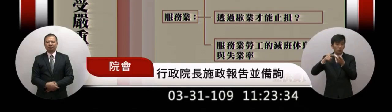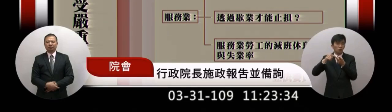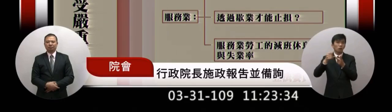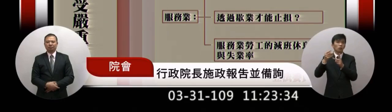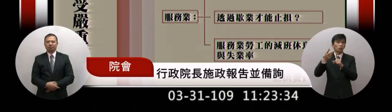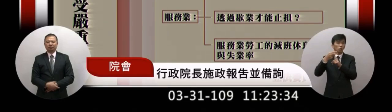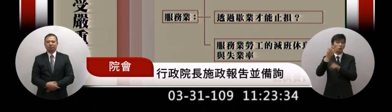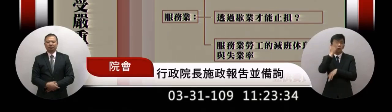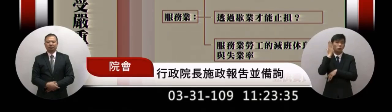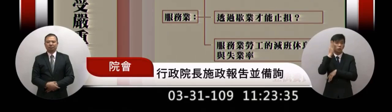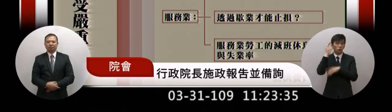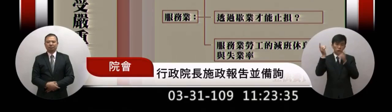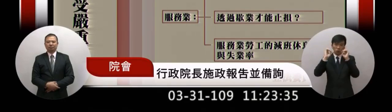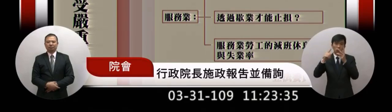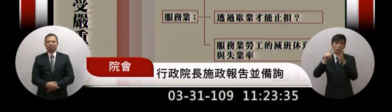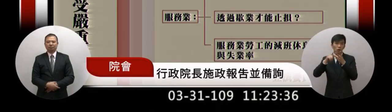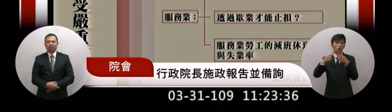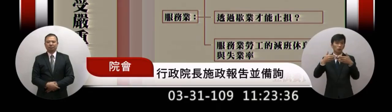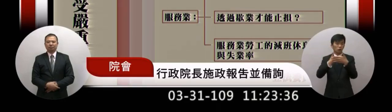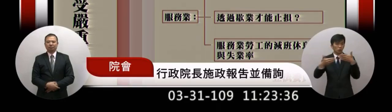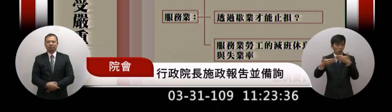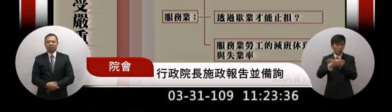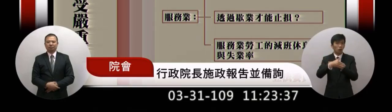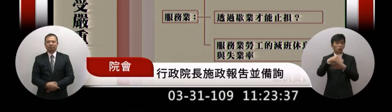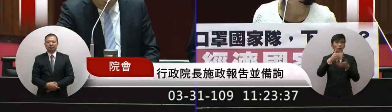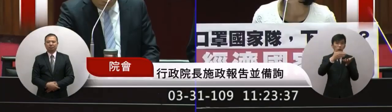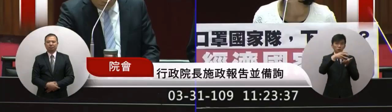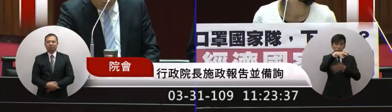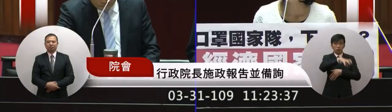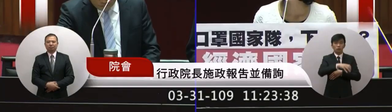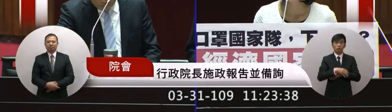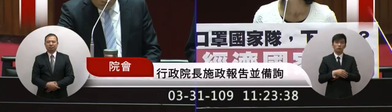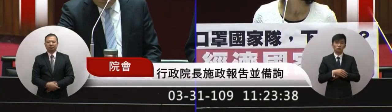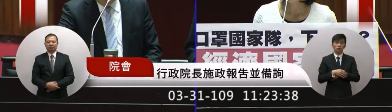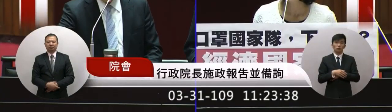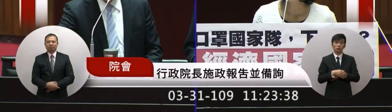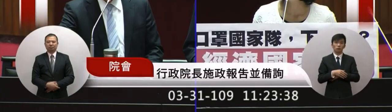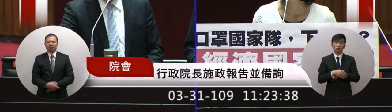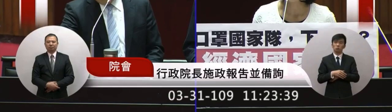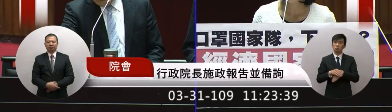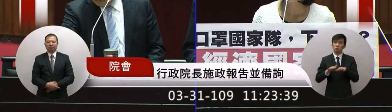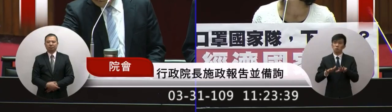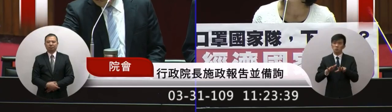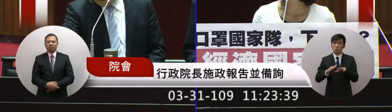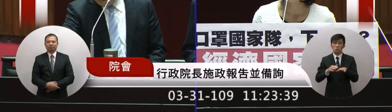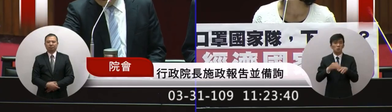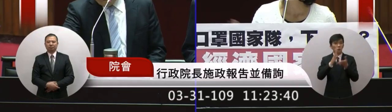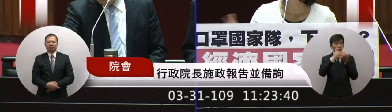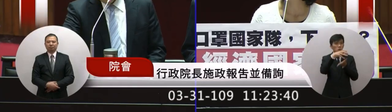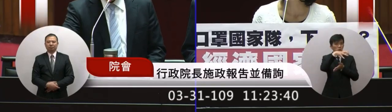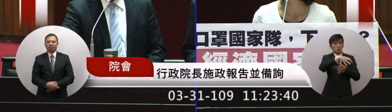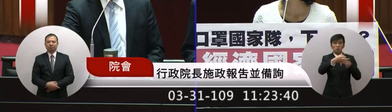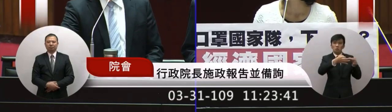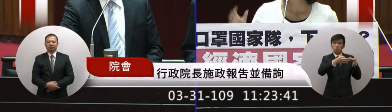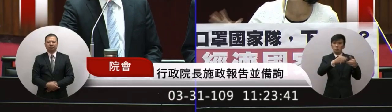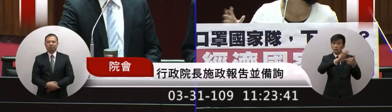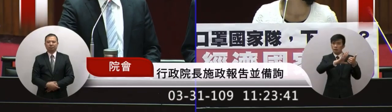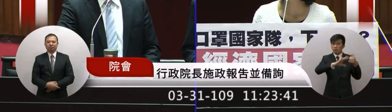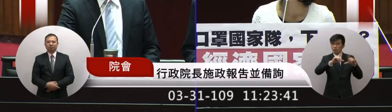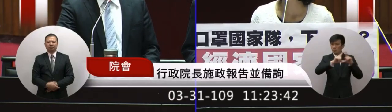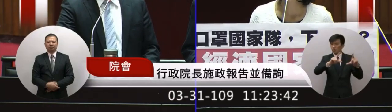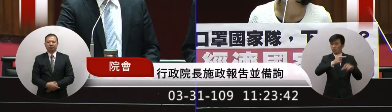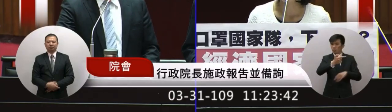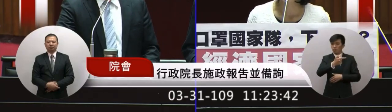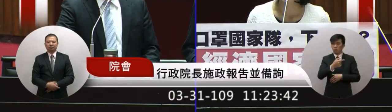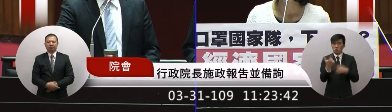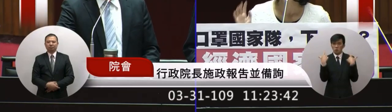游，或者是交通，甚至于就是餐厅的服务业了。我们知道现在餐厅哈影响非常大，一开始我们认为是说小